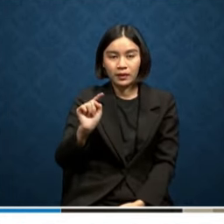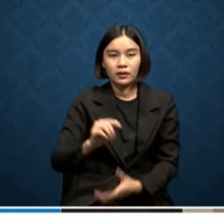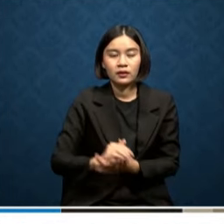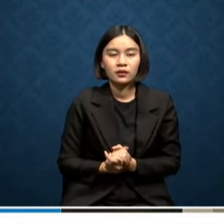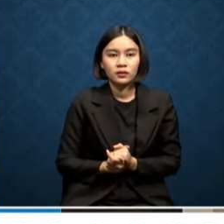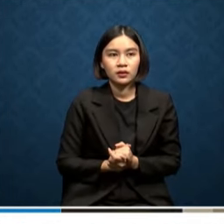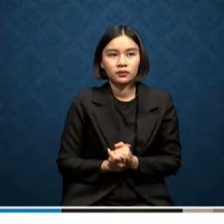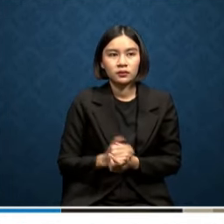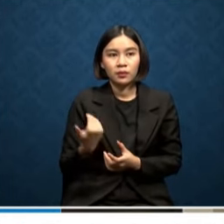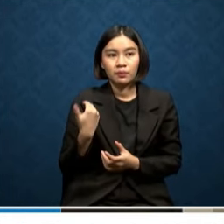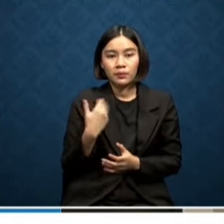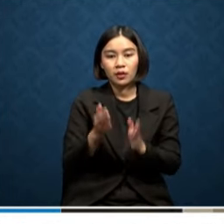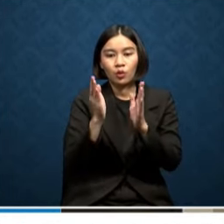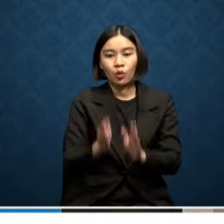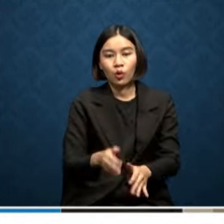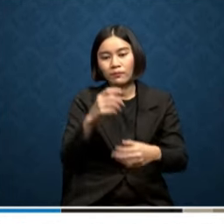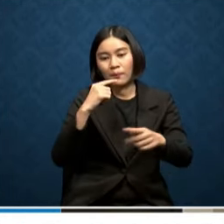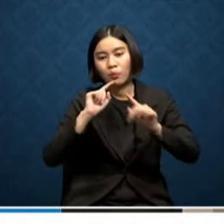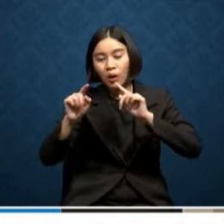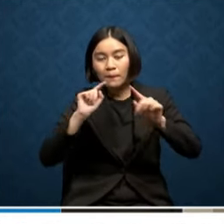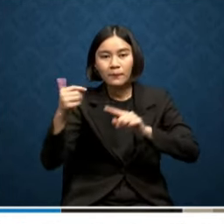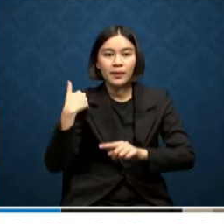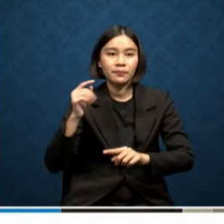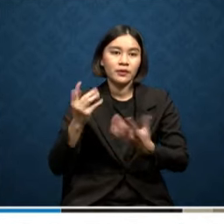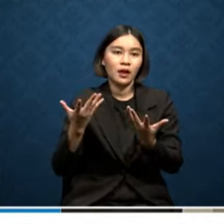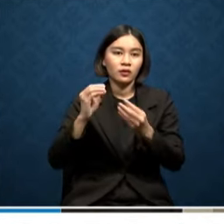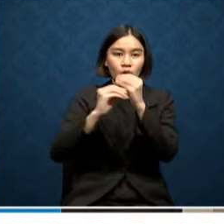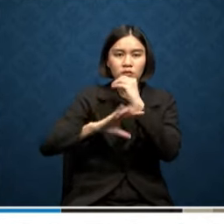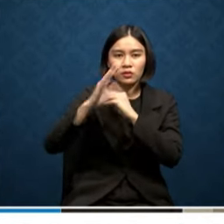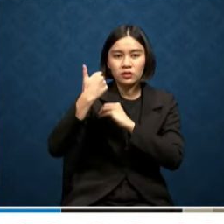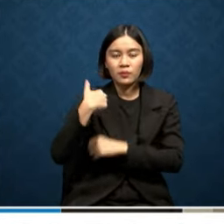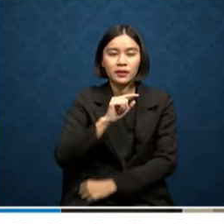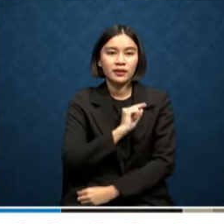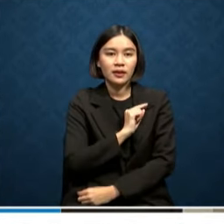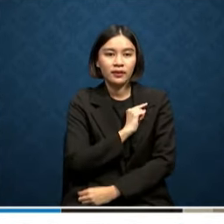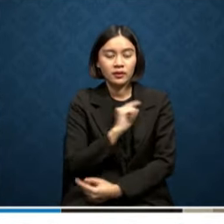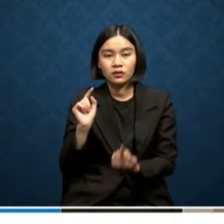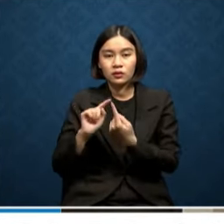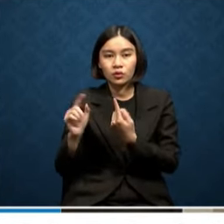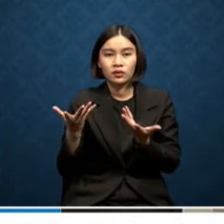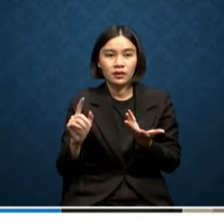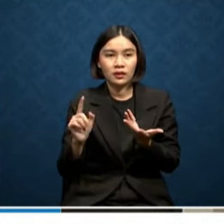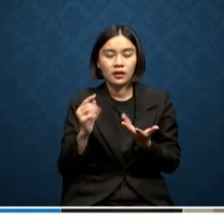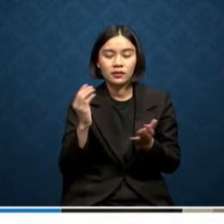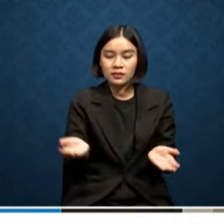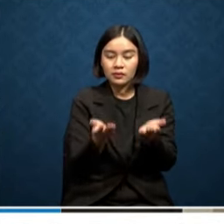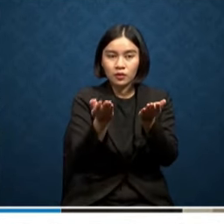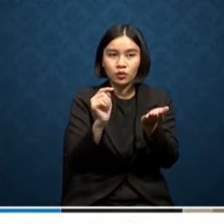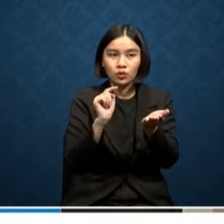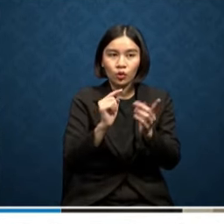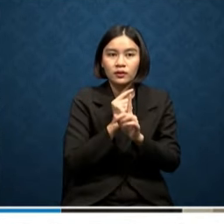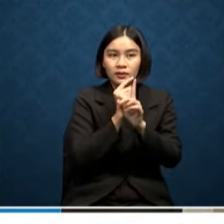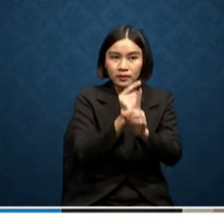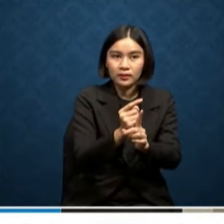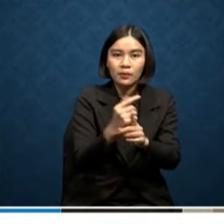ะมีหลายคนวิพากษ์วิจารณ์ว่ากสทช.เนี่ยอาจมีบทบาทในการสนับสนุนการติดต